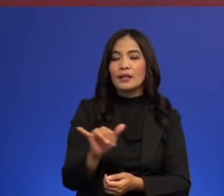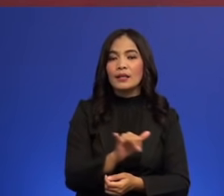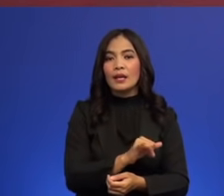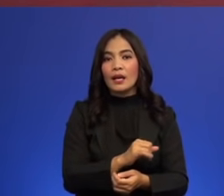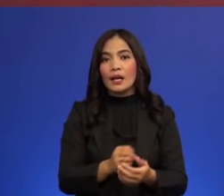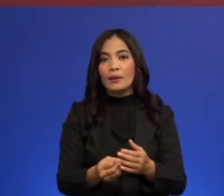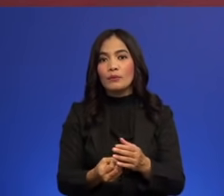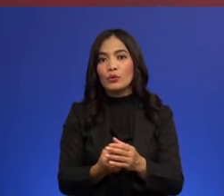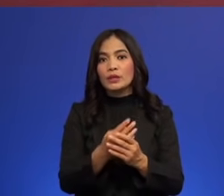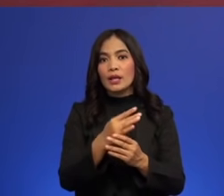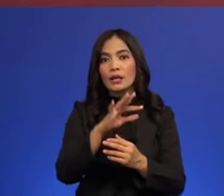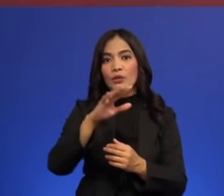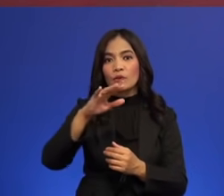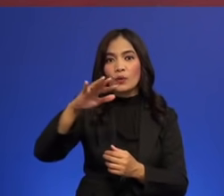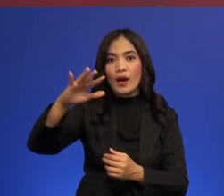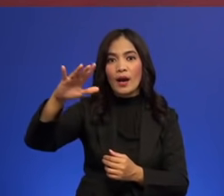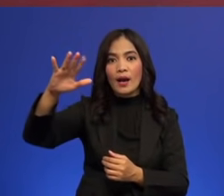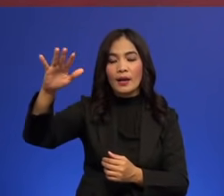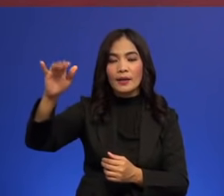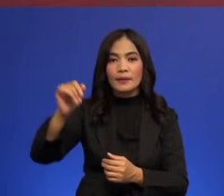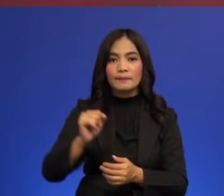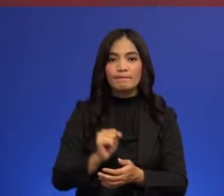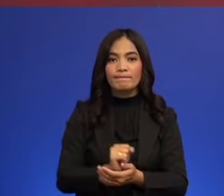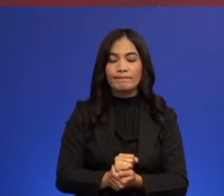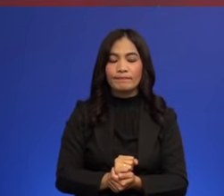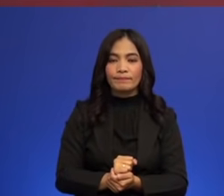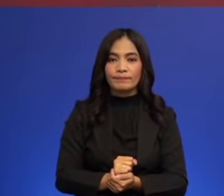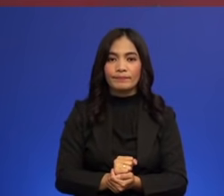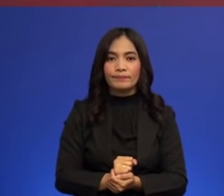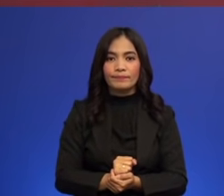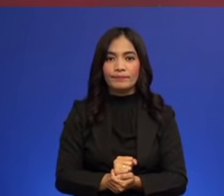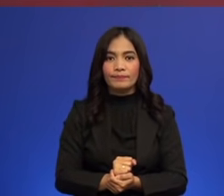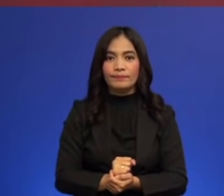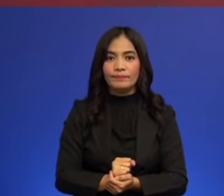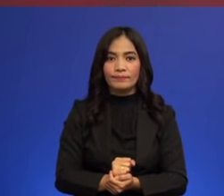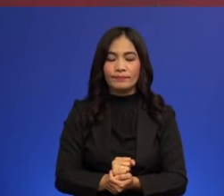Bagai hembusan uap.